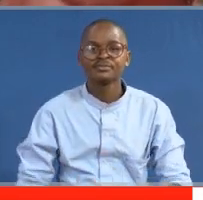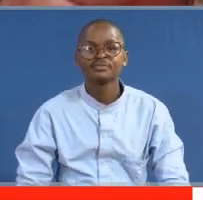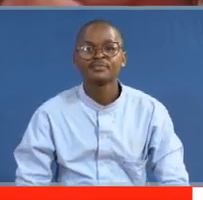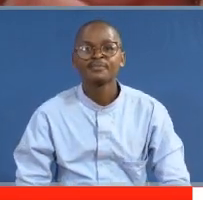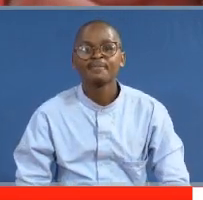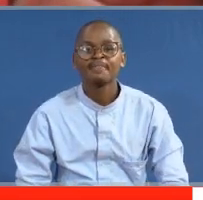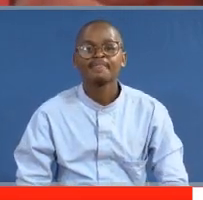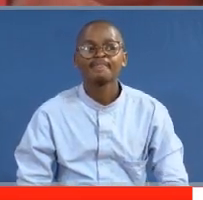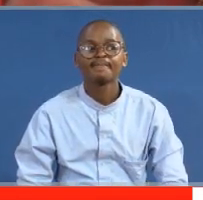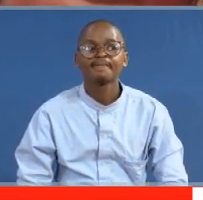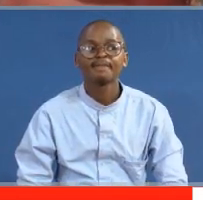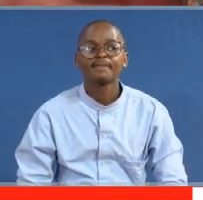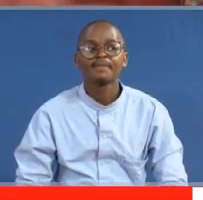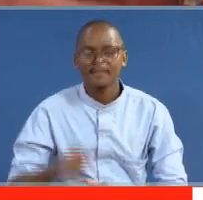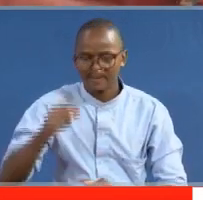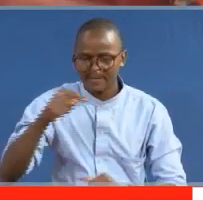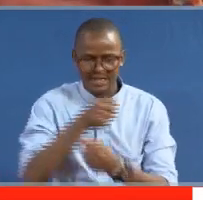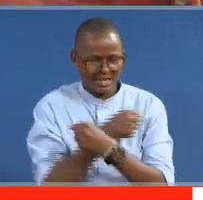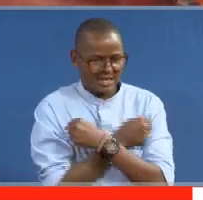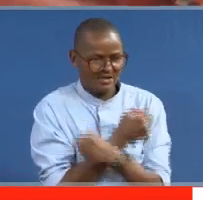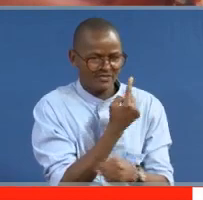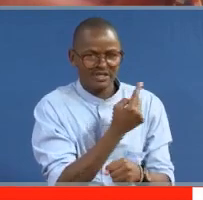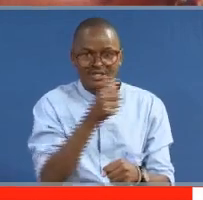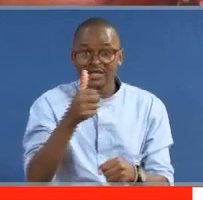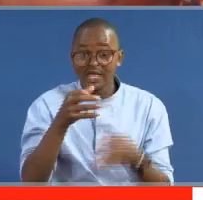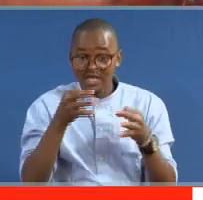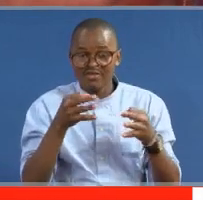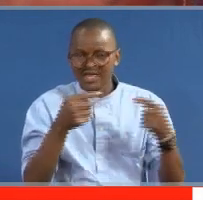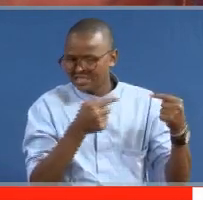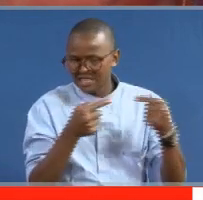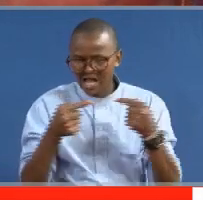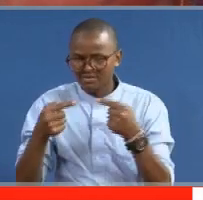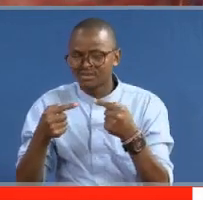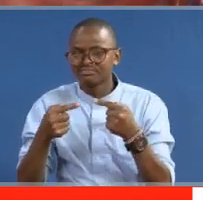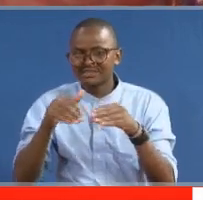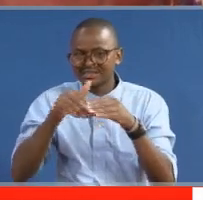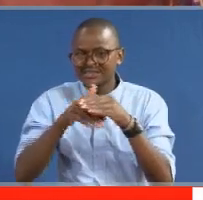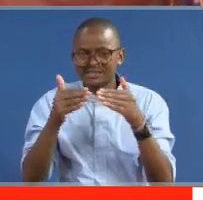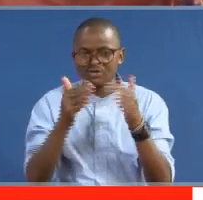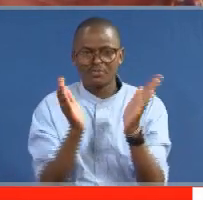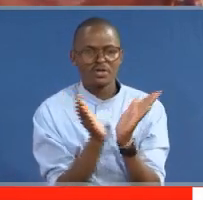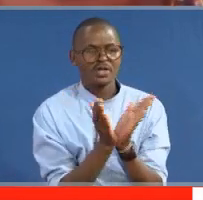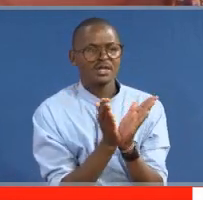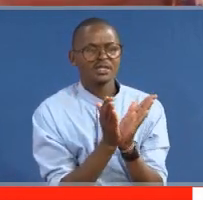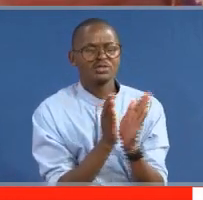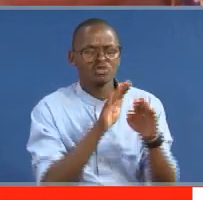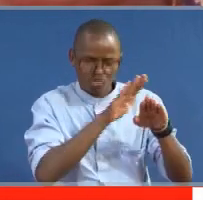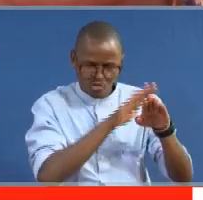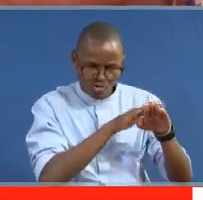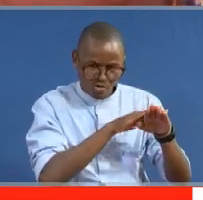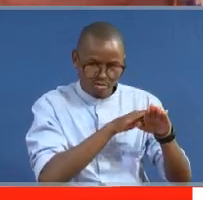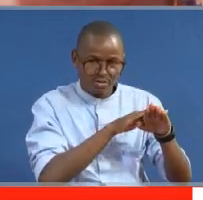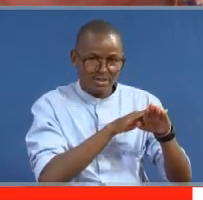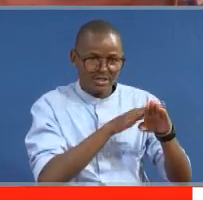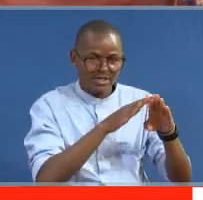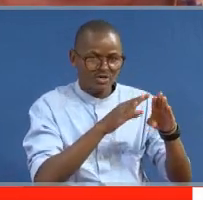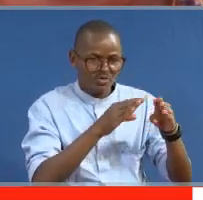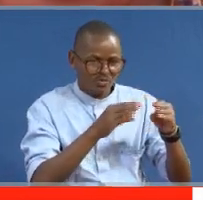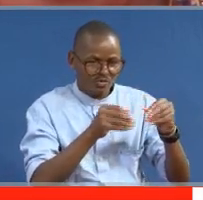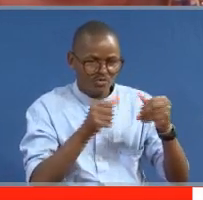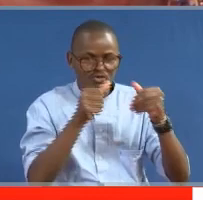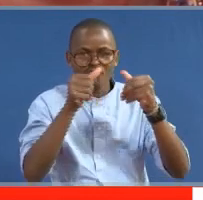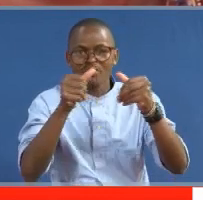Kama jamii tupendane, na hata kama kuna mzozo wa kijamii ni vizuri sana